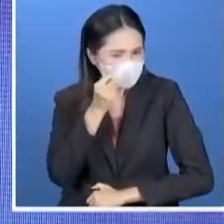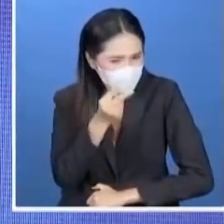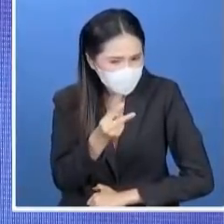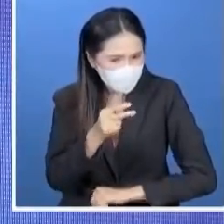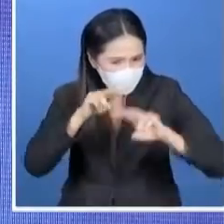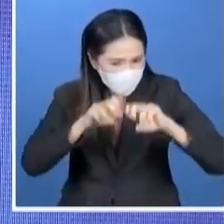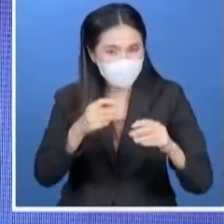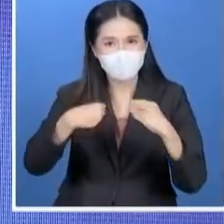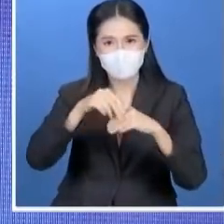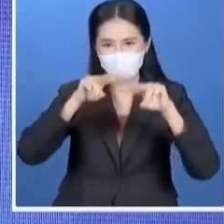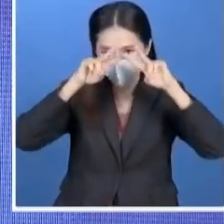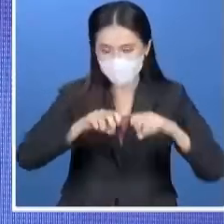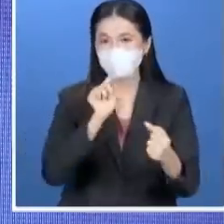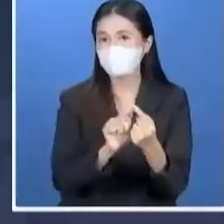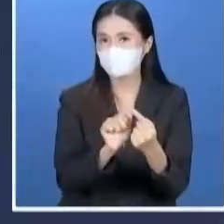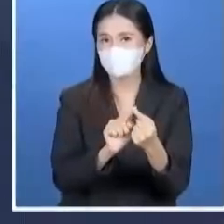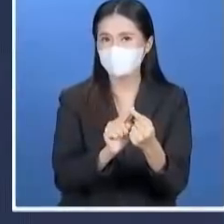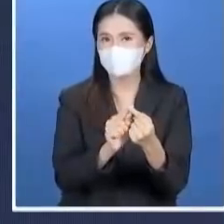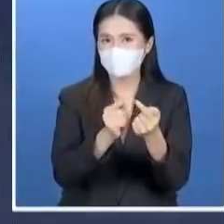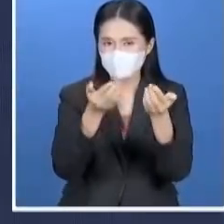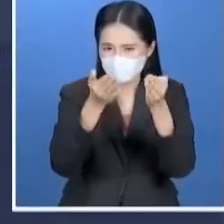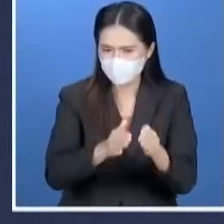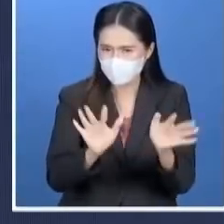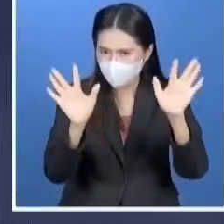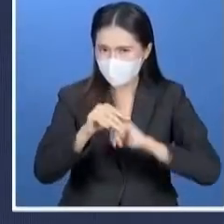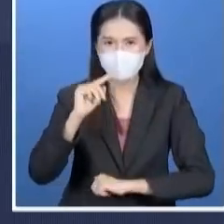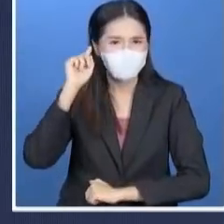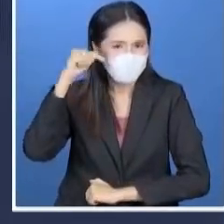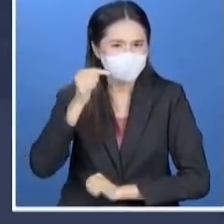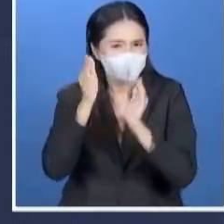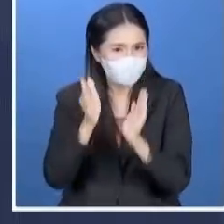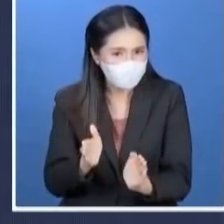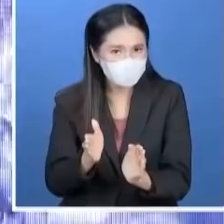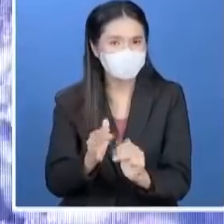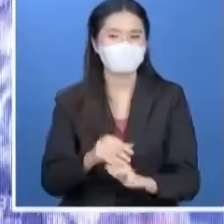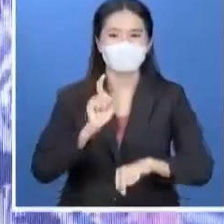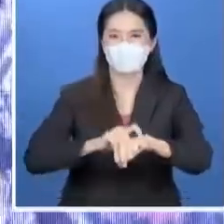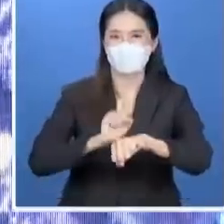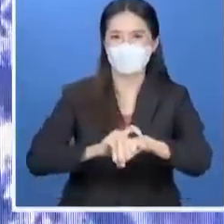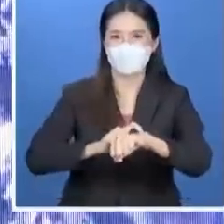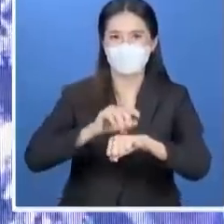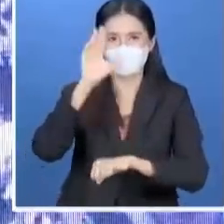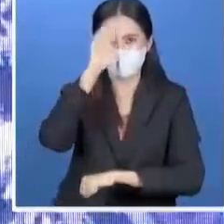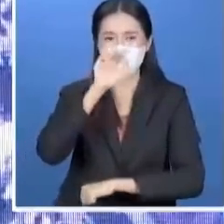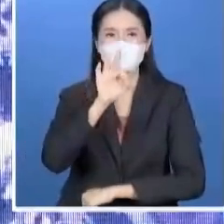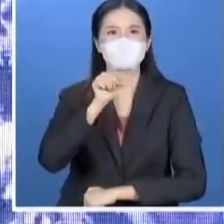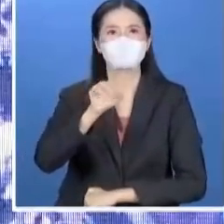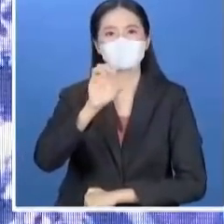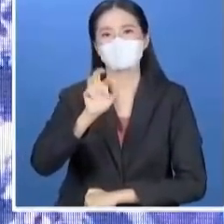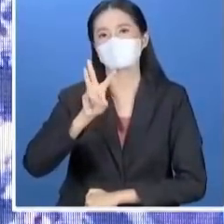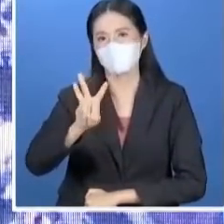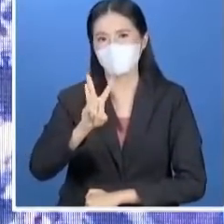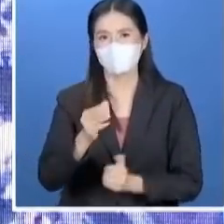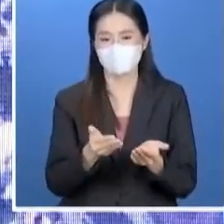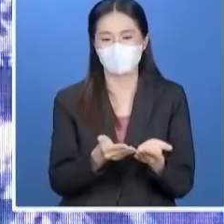คราะห์เพิ่มเติมและวิเคราะห์ไปถึงว่ารูปร่างดังกล่าวมีลักษณะคล้ายคนจากนั้นเวลา 21:56